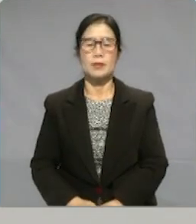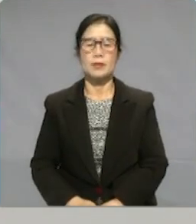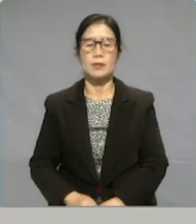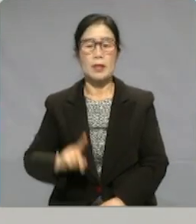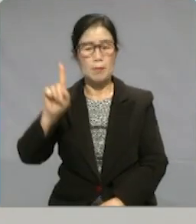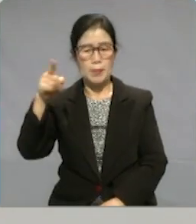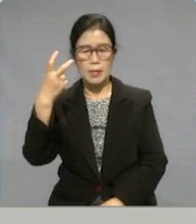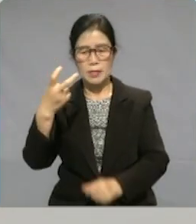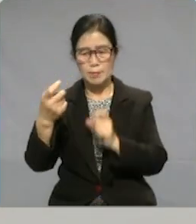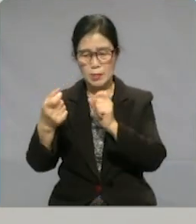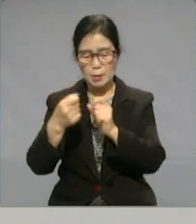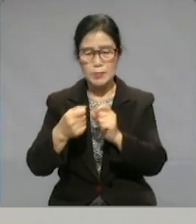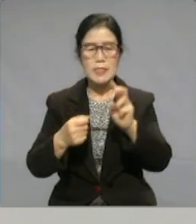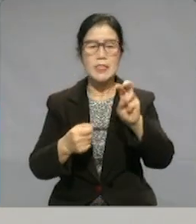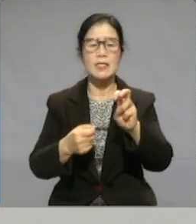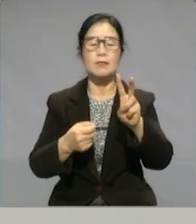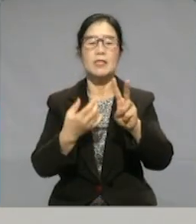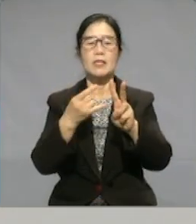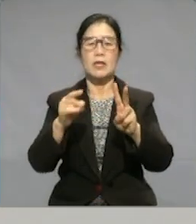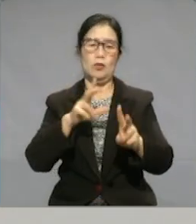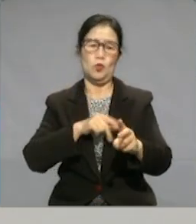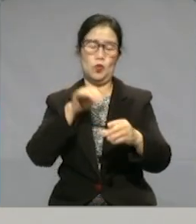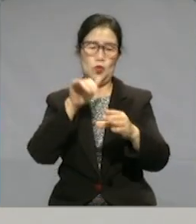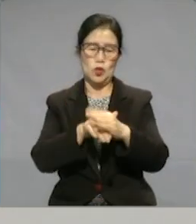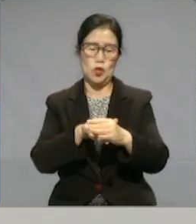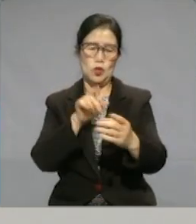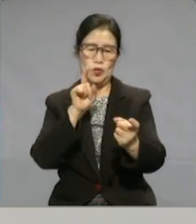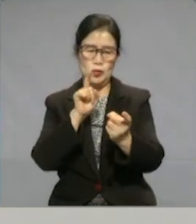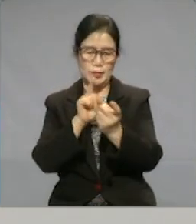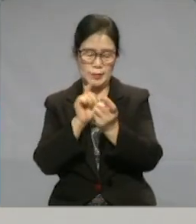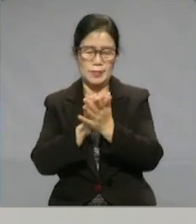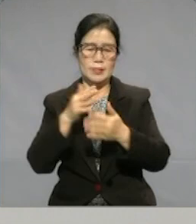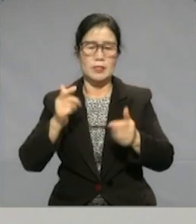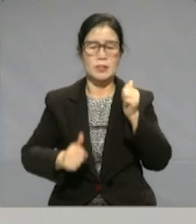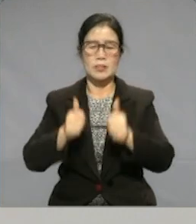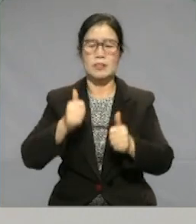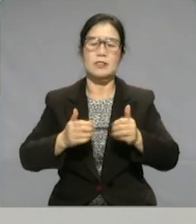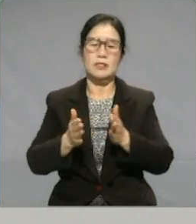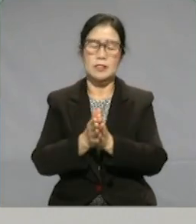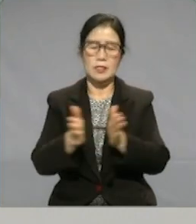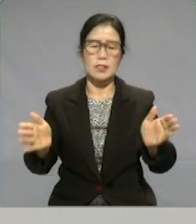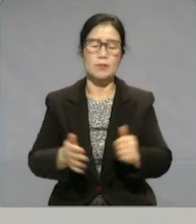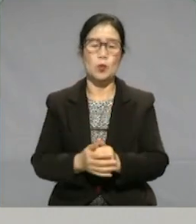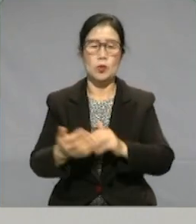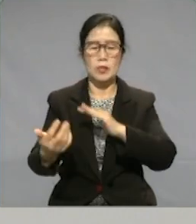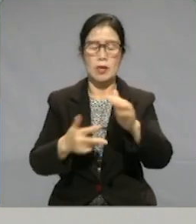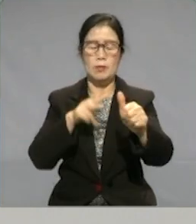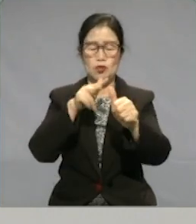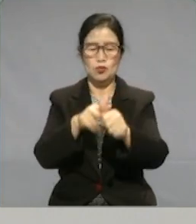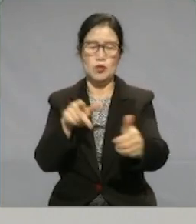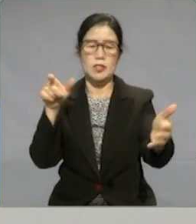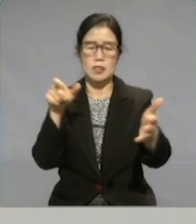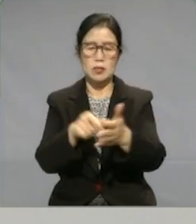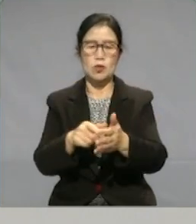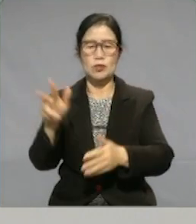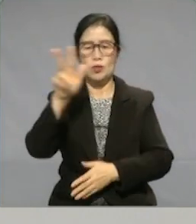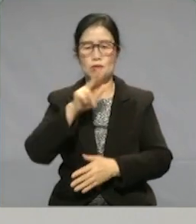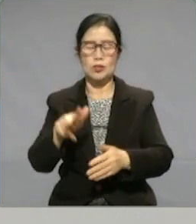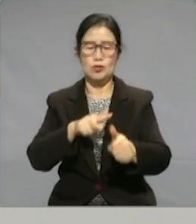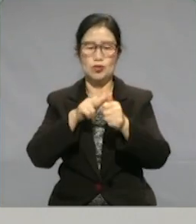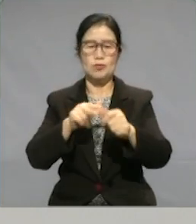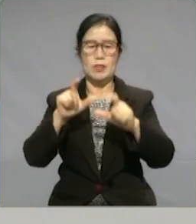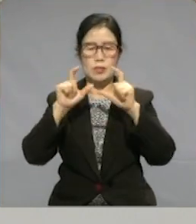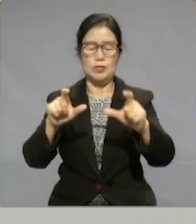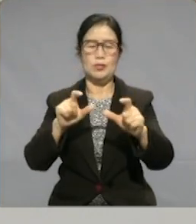120일 앞으로 다가온 22대 총선 본격적인 경쟁이 시작됐습니다. 오늘부터 예비후보 등록을 받는데 전국에서 출마